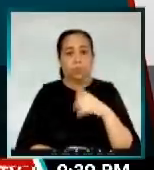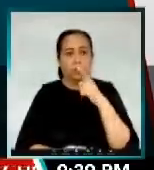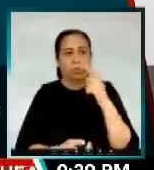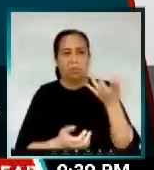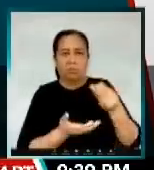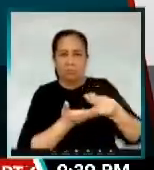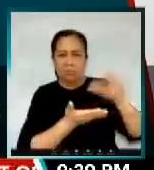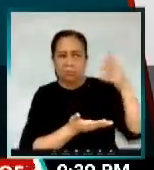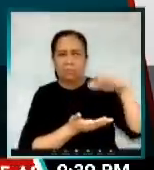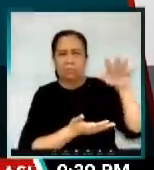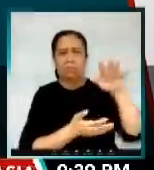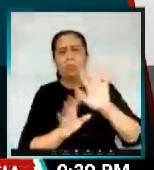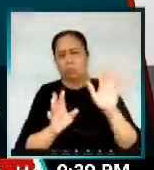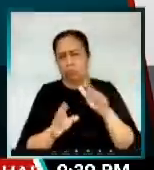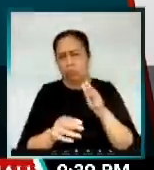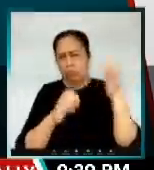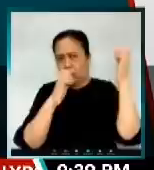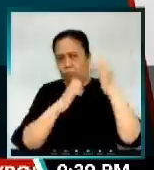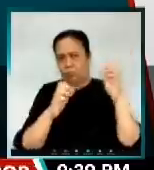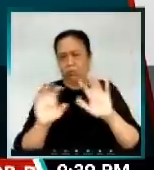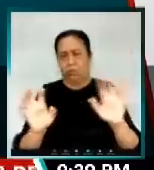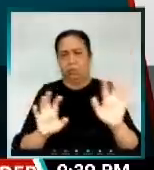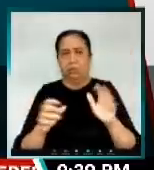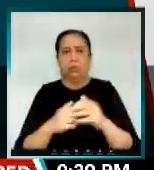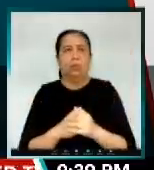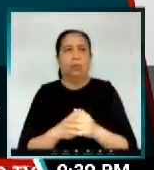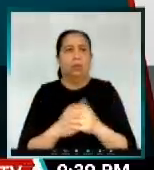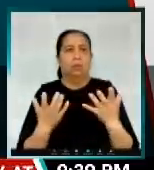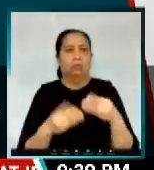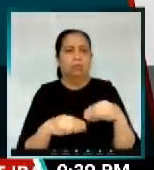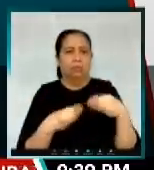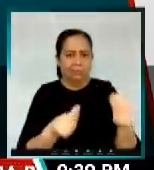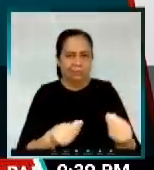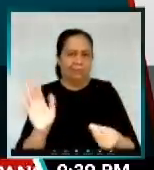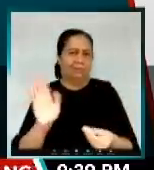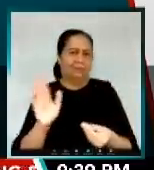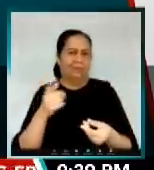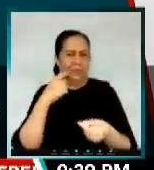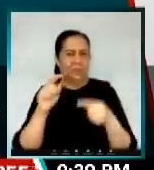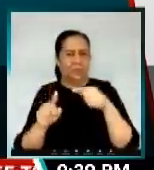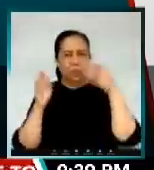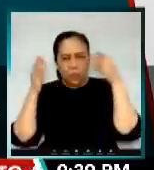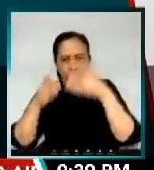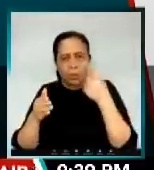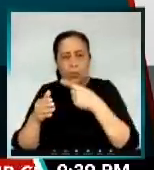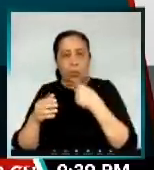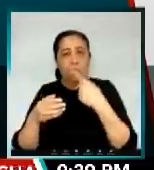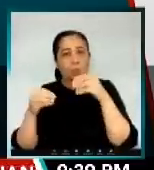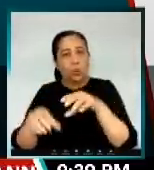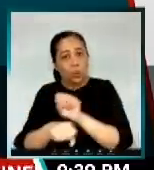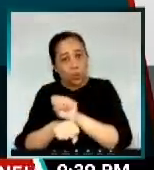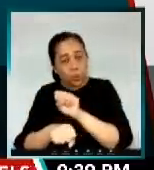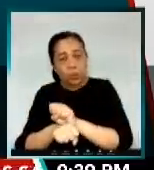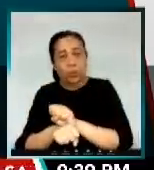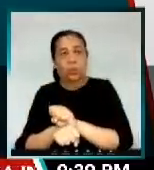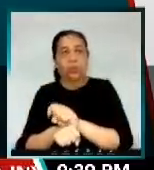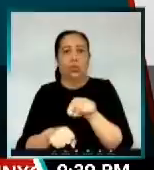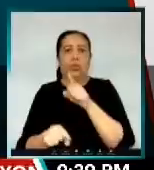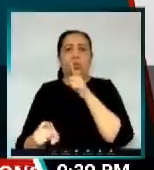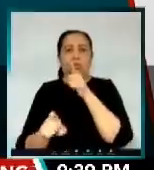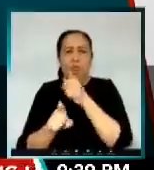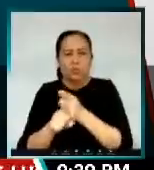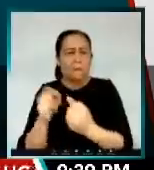sila mag-expect naman na makakatanggap dahil ito po doon sa mga nawalan ng trabaho, yung talaga mga